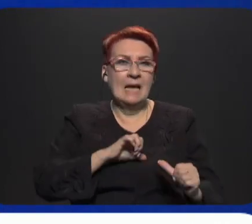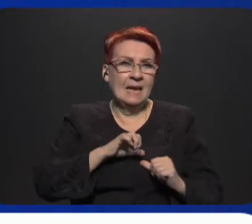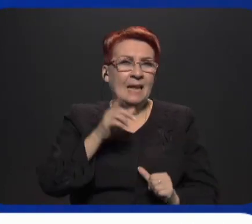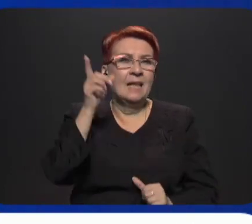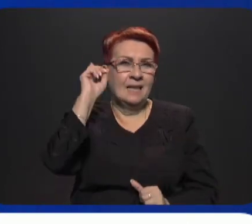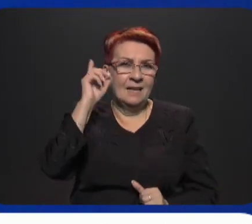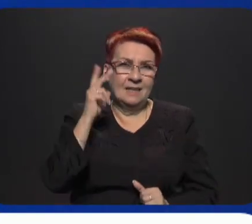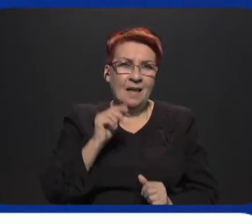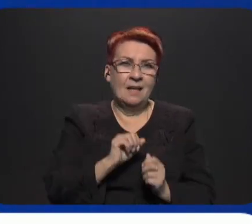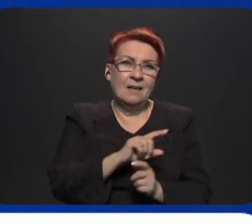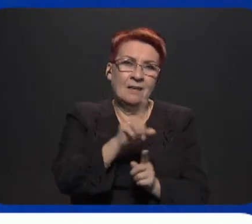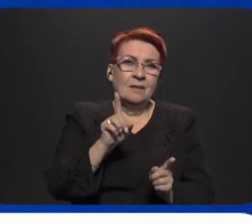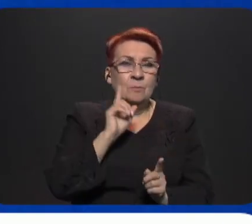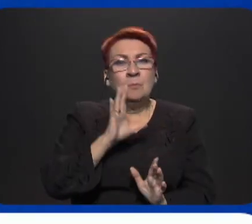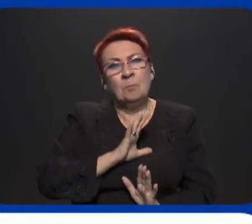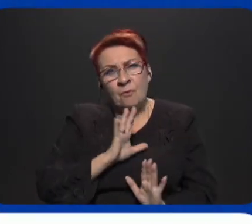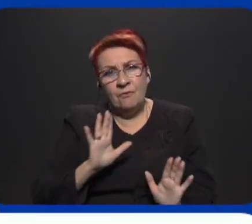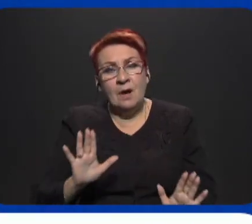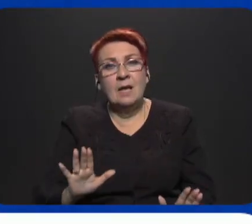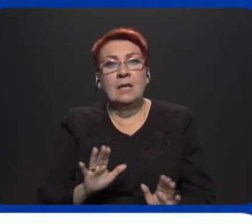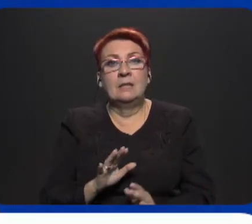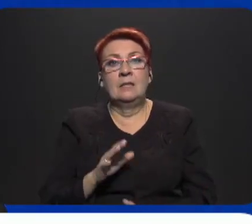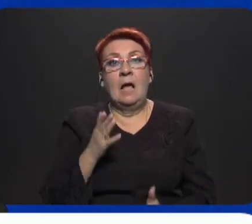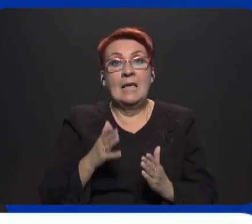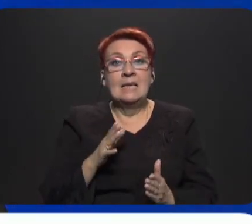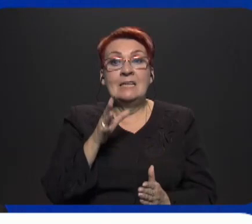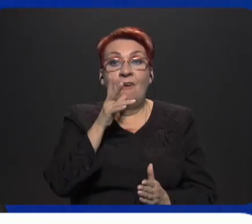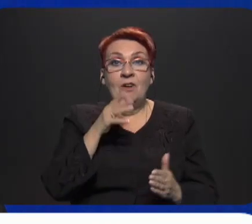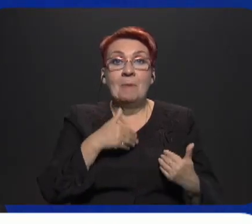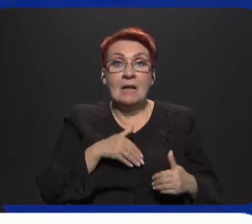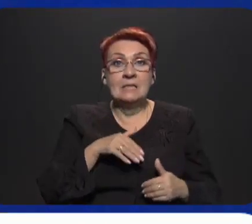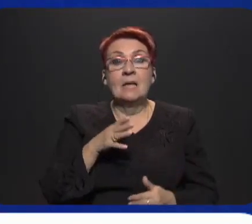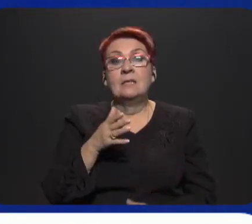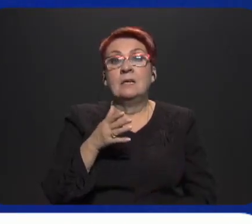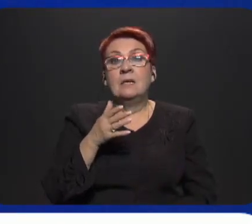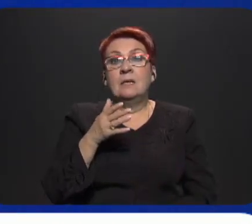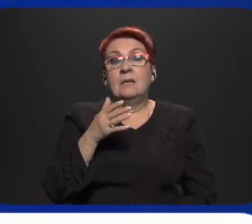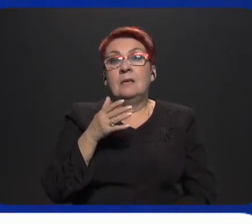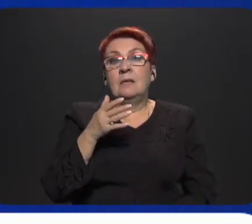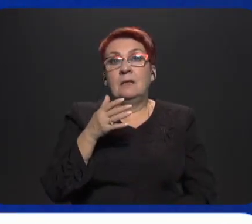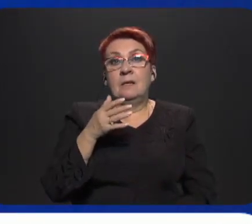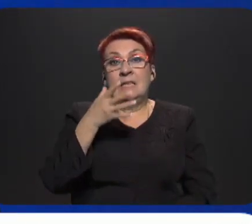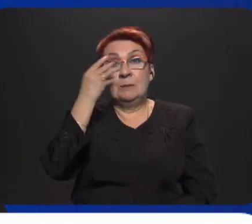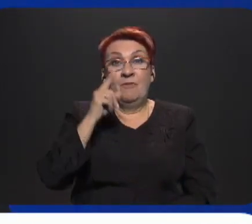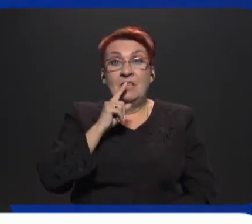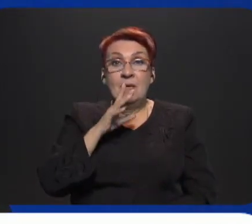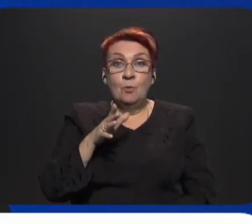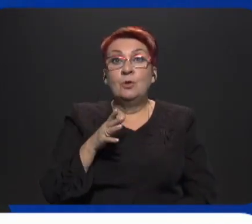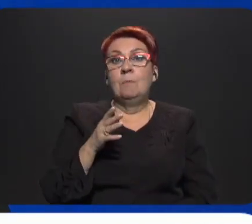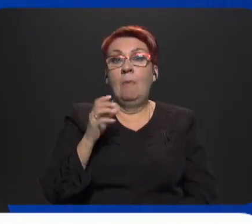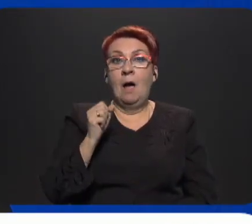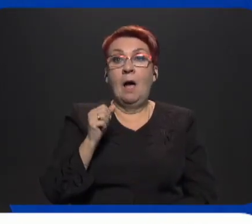мы после раскаяния не будем о них забывать и свой взор не туда устремлять назад, а